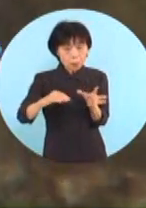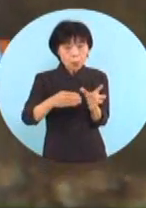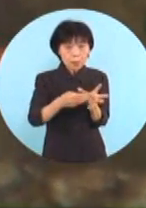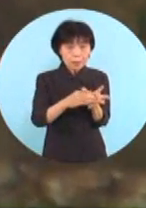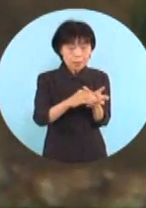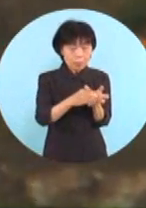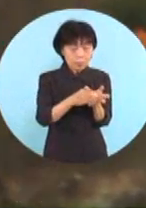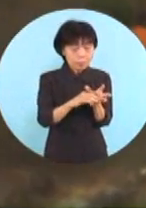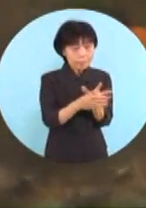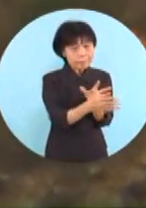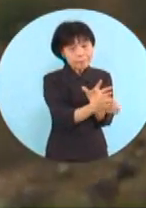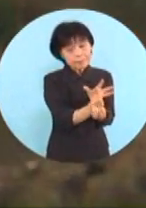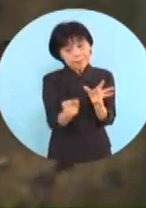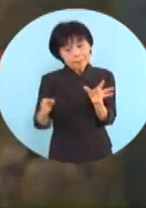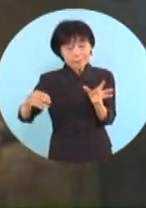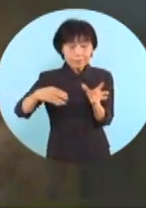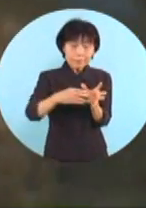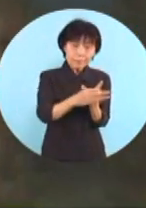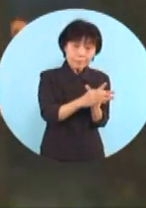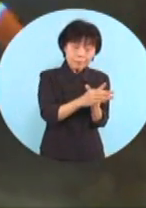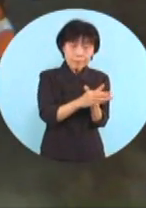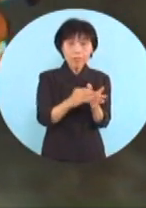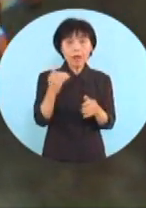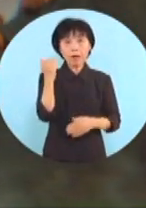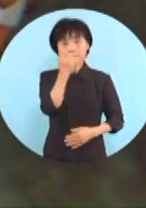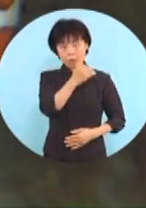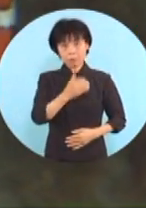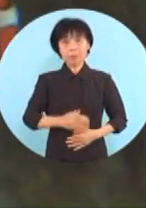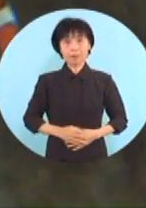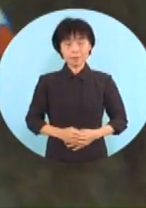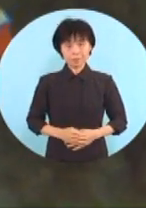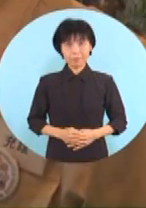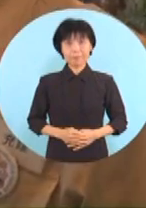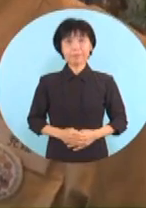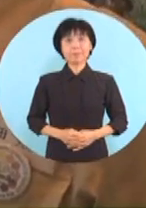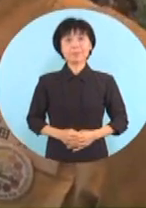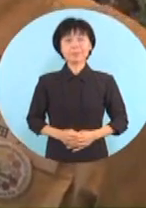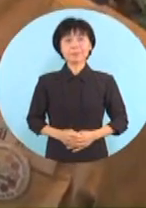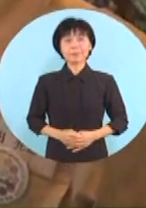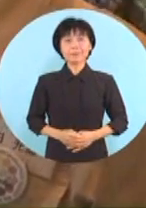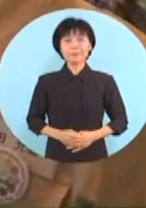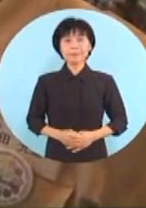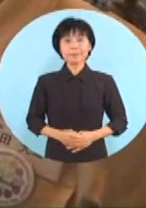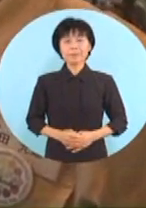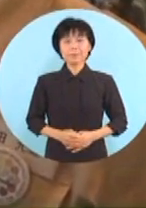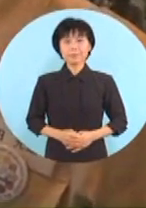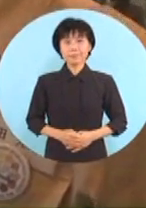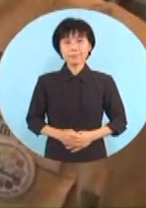なんですね。ですから他の魚に襲われたりするとイソギンチャクに隠れるというわけなんです。